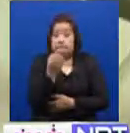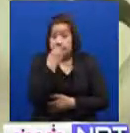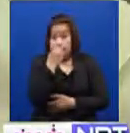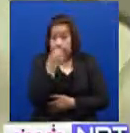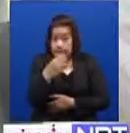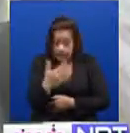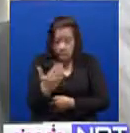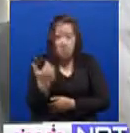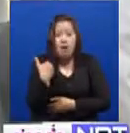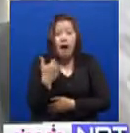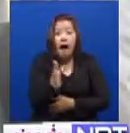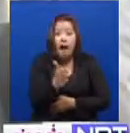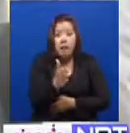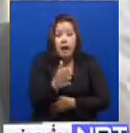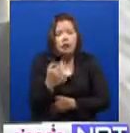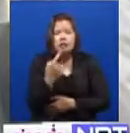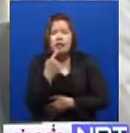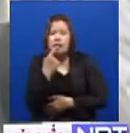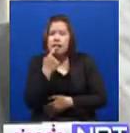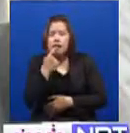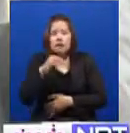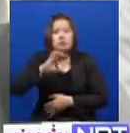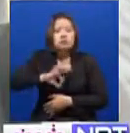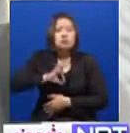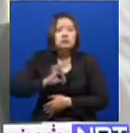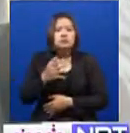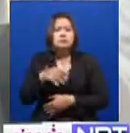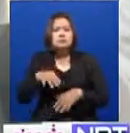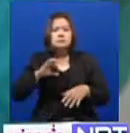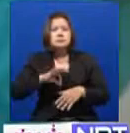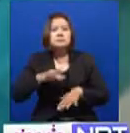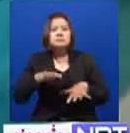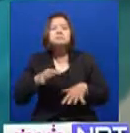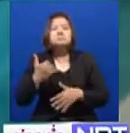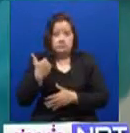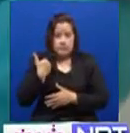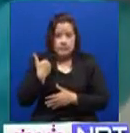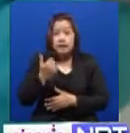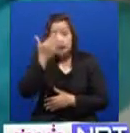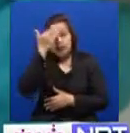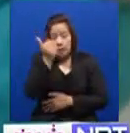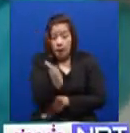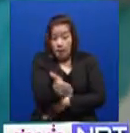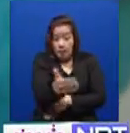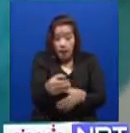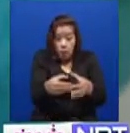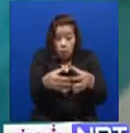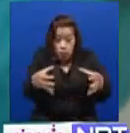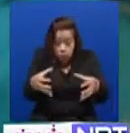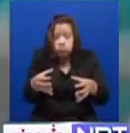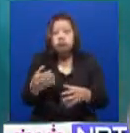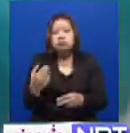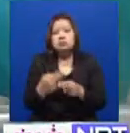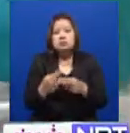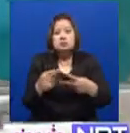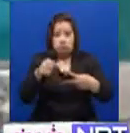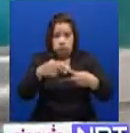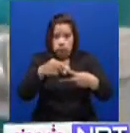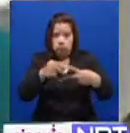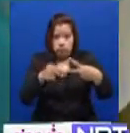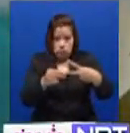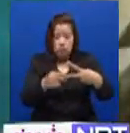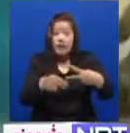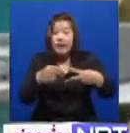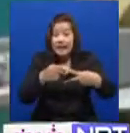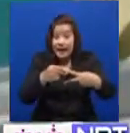วลาได้รับพิษไม่มากก็จะแค่ชาๆปากเพราะว่าพิษของปลาปักกระเป้าเนี่ยซึ่งมี2ชนิดคือพิษที่เรียกว่า